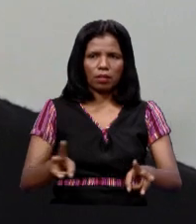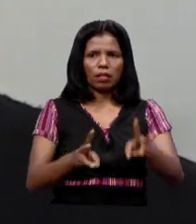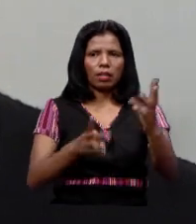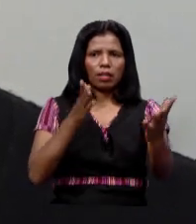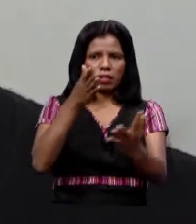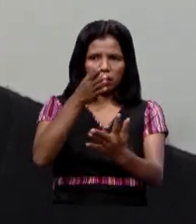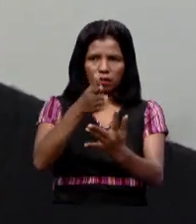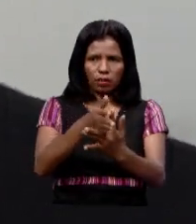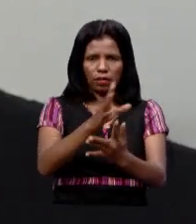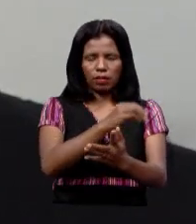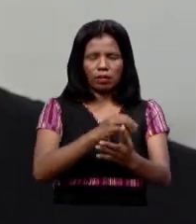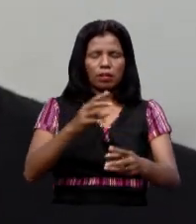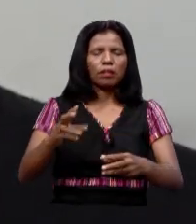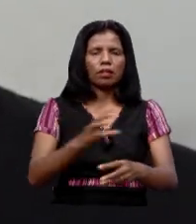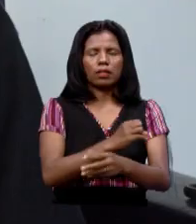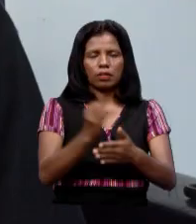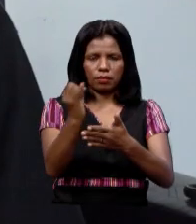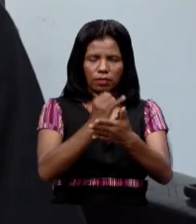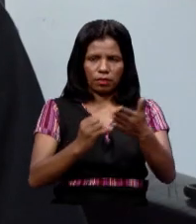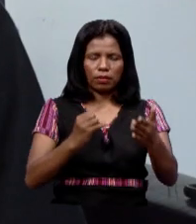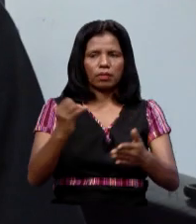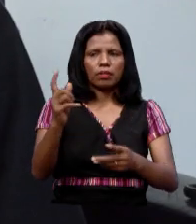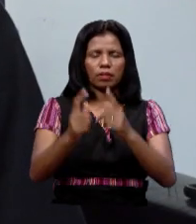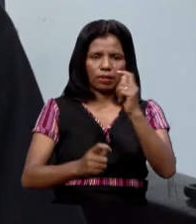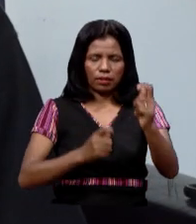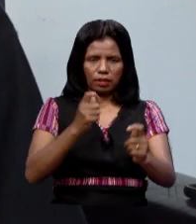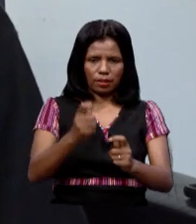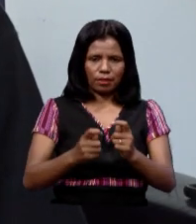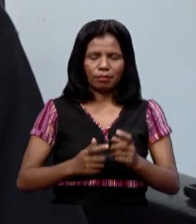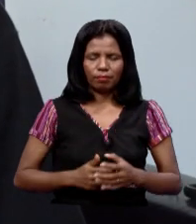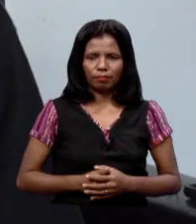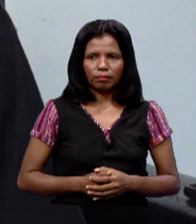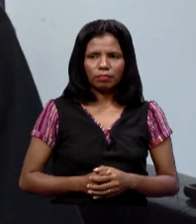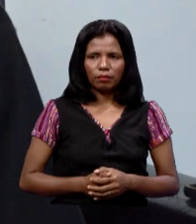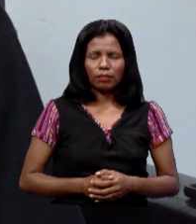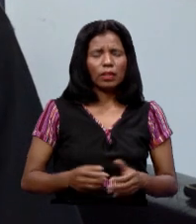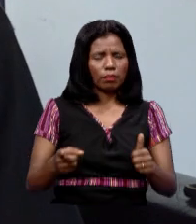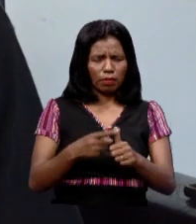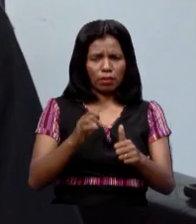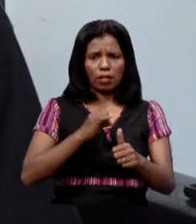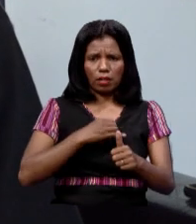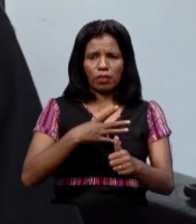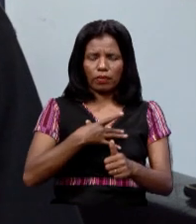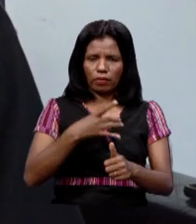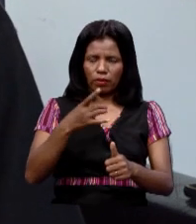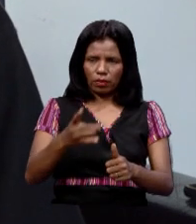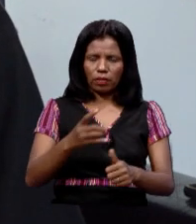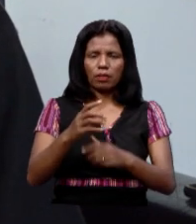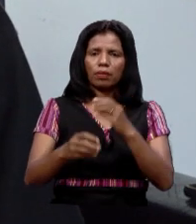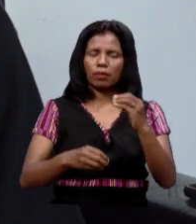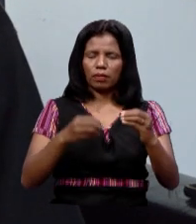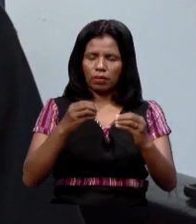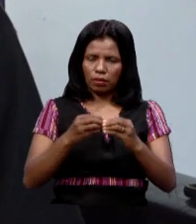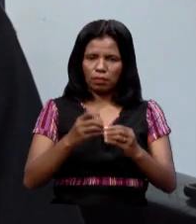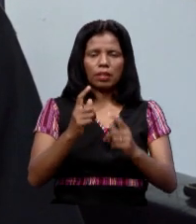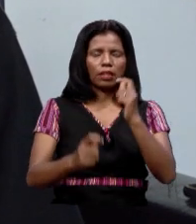tama no luta ia mundo arte digital. Fofong ne hau hau gostar ni ia konaba